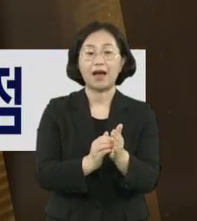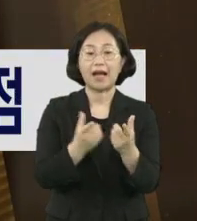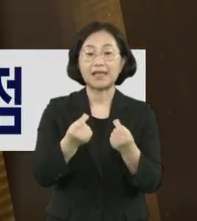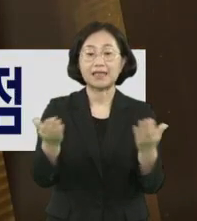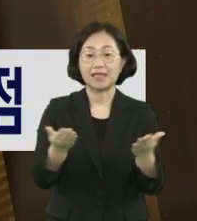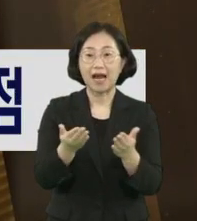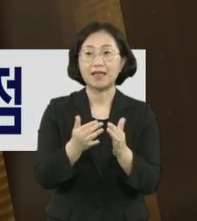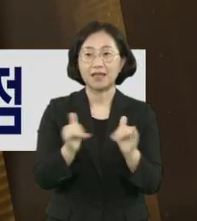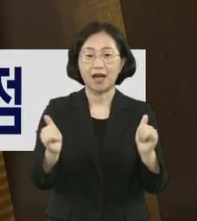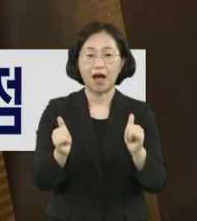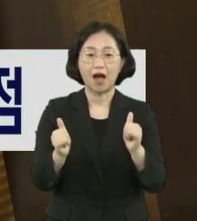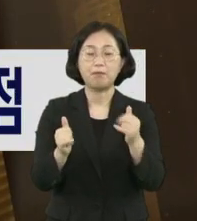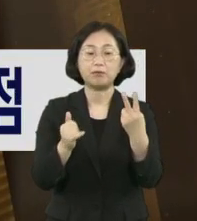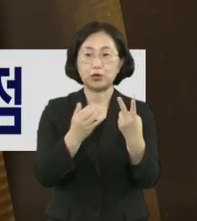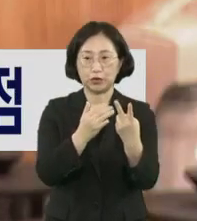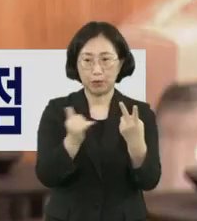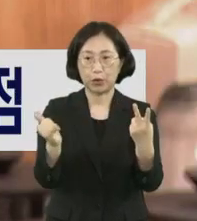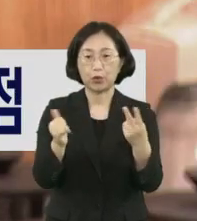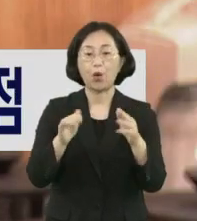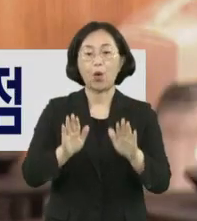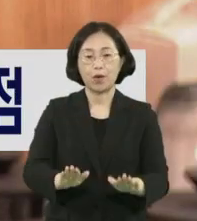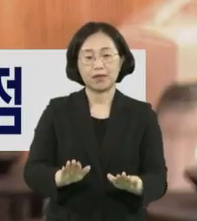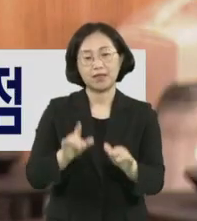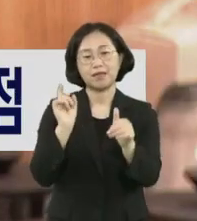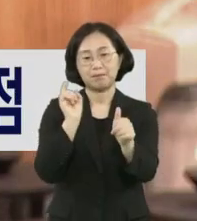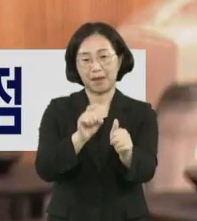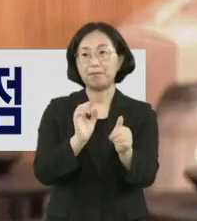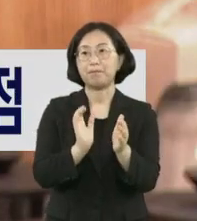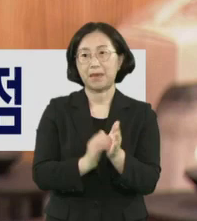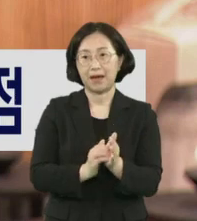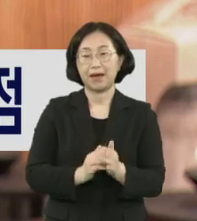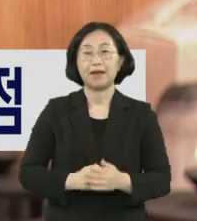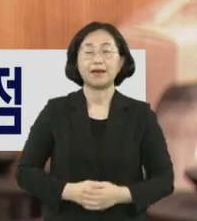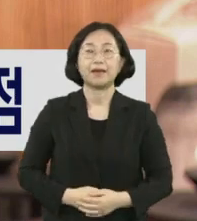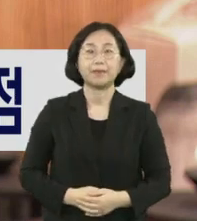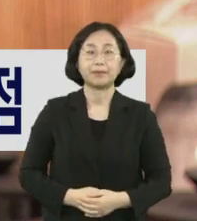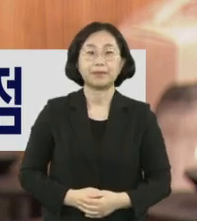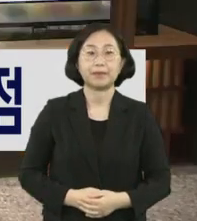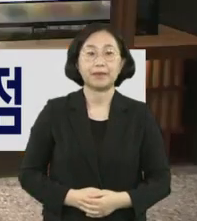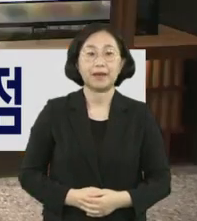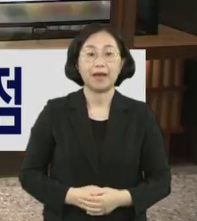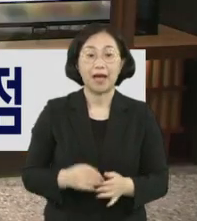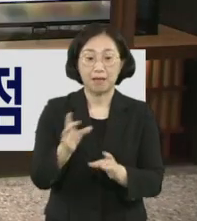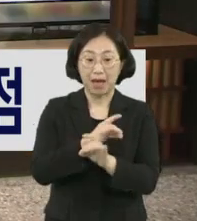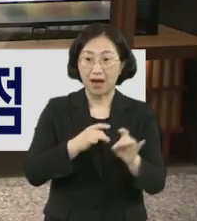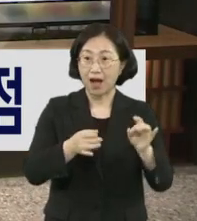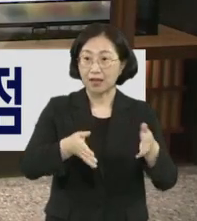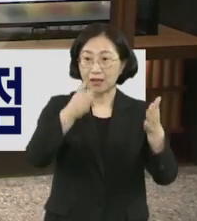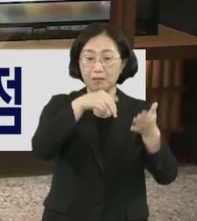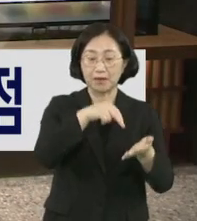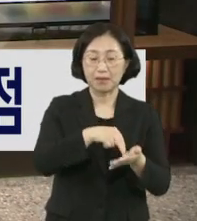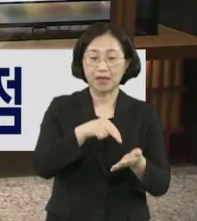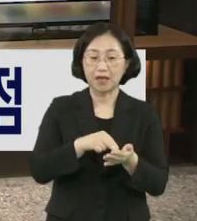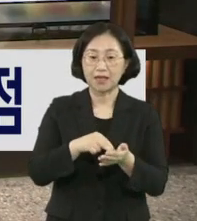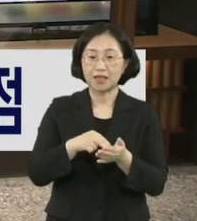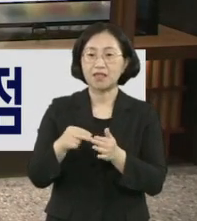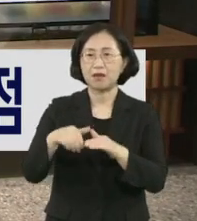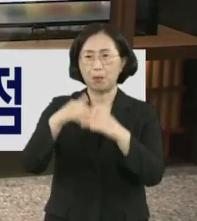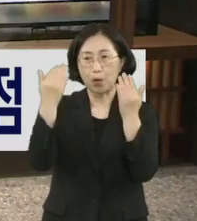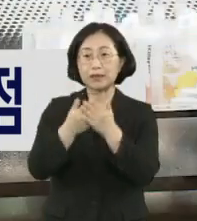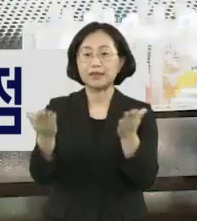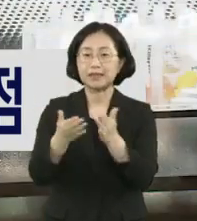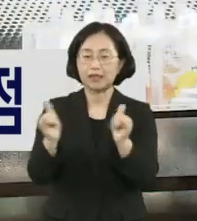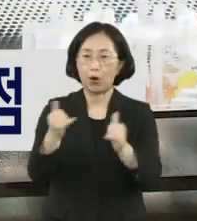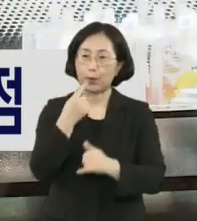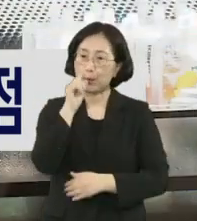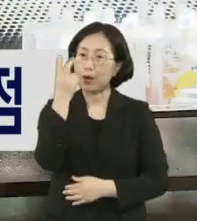같은 매장에서 근무하던 직원 2명도 오늘 양성 판정을 받았습니다. 신세계 백화점 측은 백화점 근무자 전원에